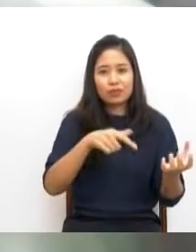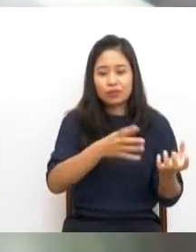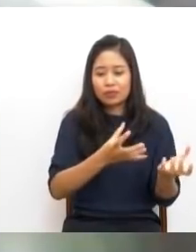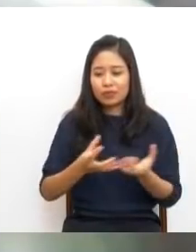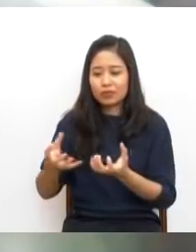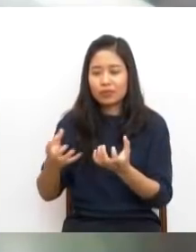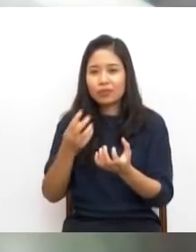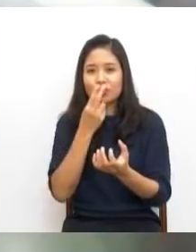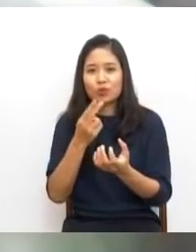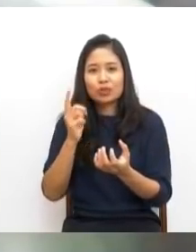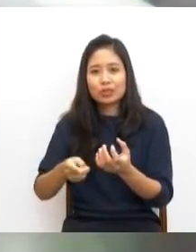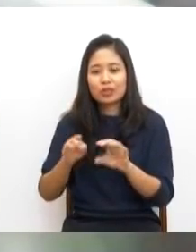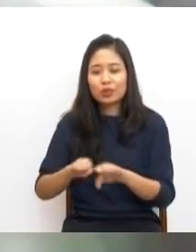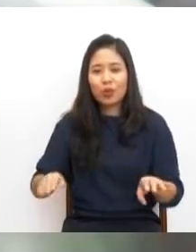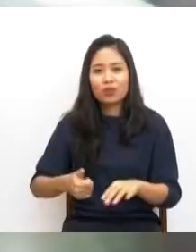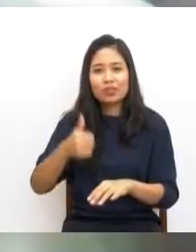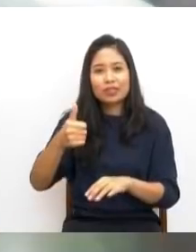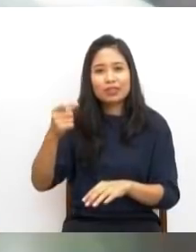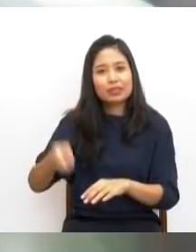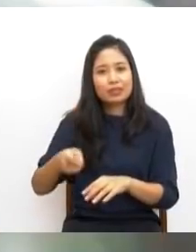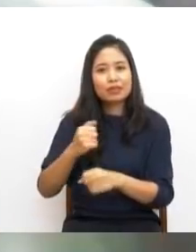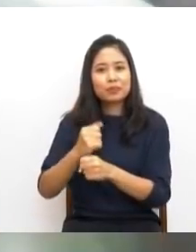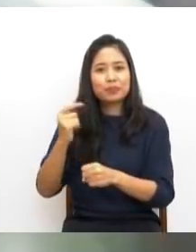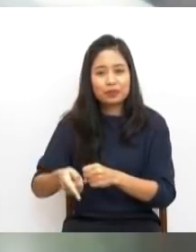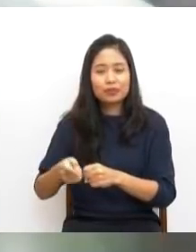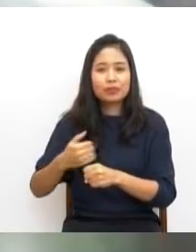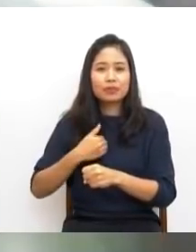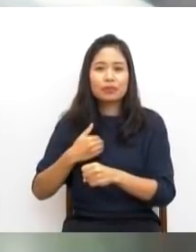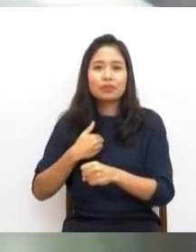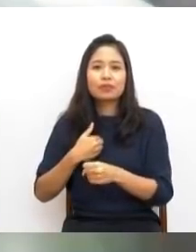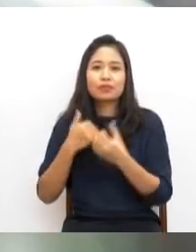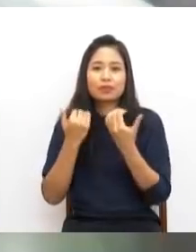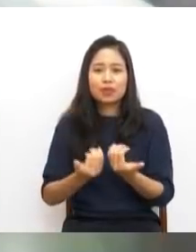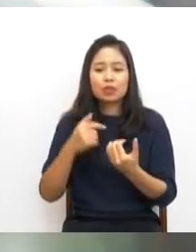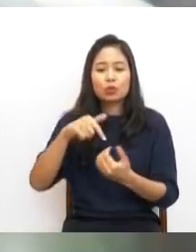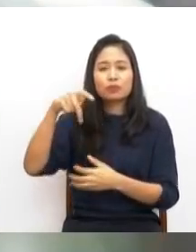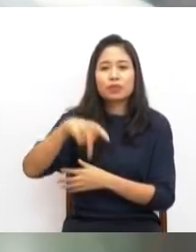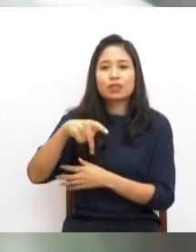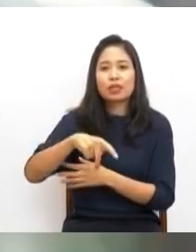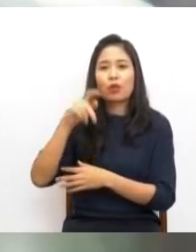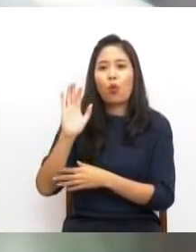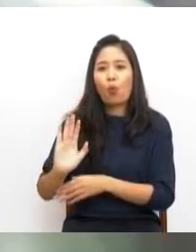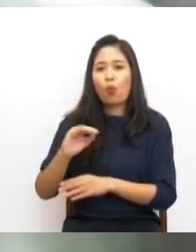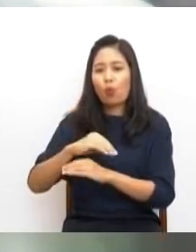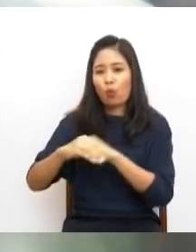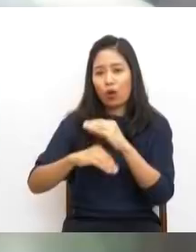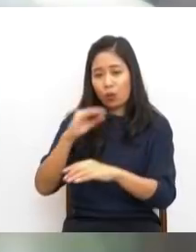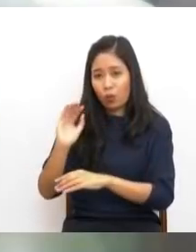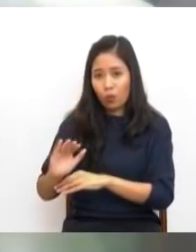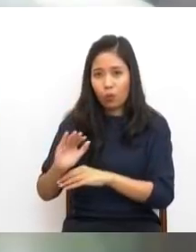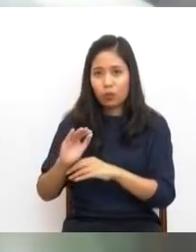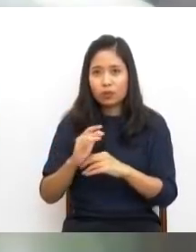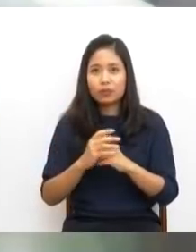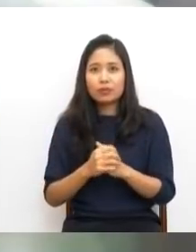คุณครูก็จะได้ประโยชน์ตรงนี้ไปด้วยค่ะดังนั้นคุณครูก็ทำเป็นกันทุกคน นี่ก็คือเป็นความพิเศษจากผลสืบเนื่องจากโครงการนี้ถูกต้องไหมคะ ใช่คร ับ